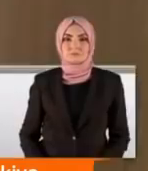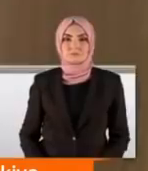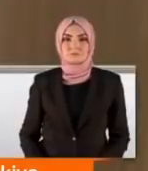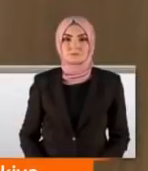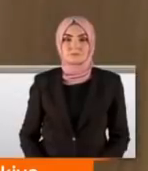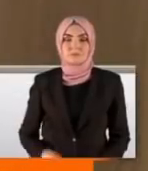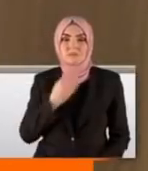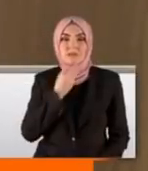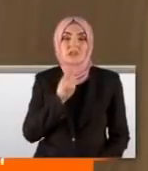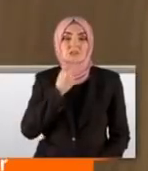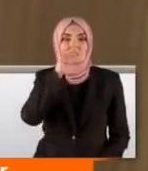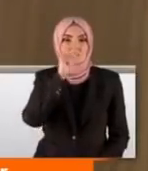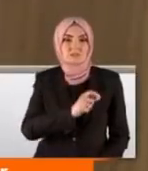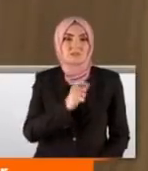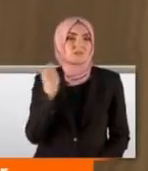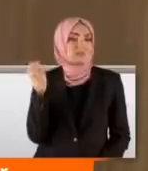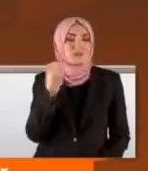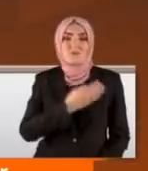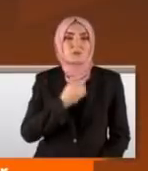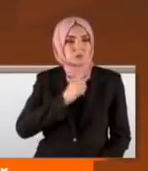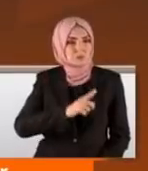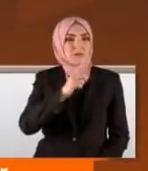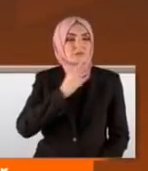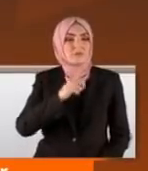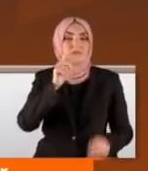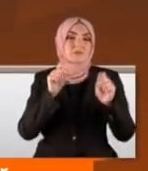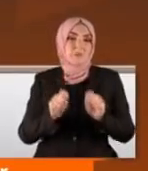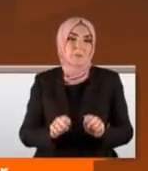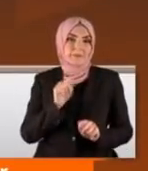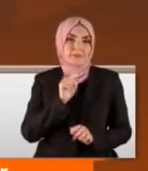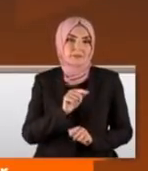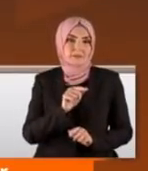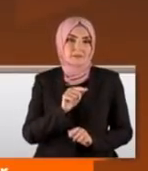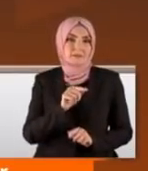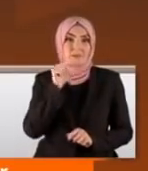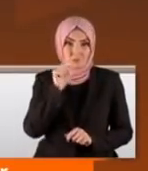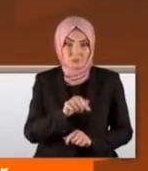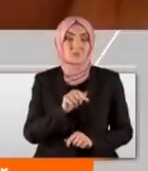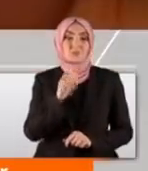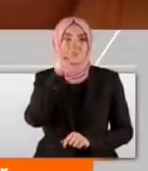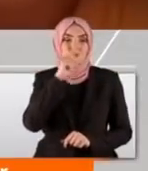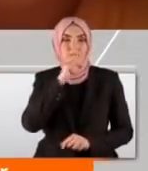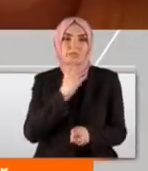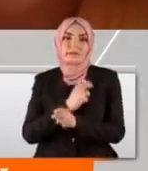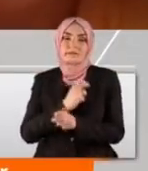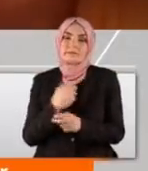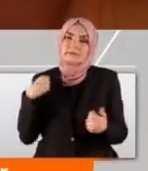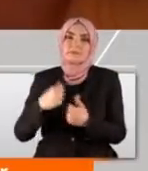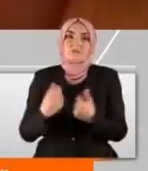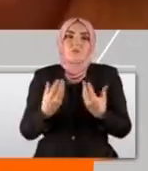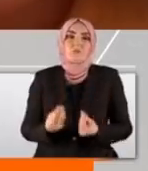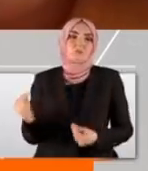çocuğum var. Genç kadın defalarca şikayetçi oldu ve bu da kendisine yine tehdit aracı olarak geri döndü. Beni şikayet etmişsin